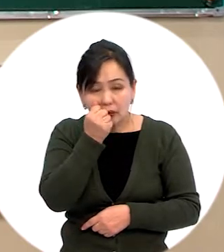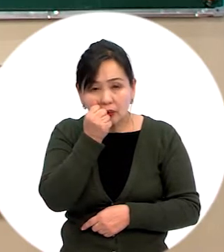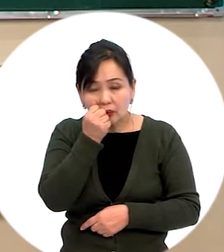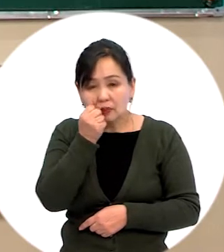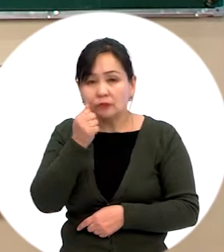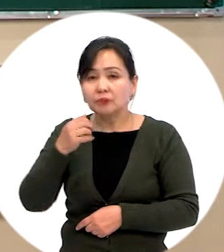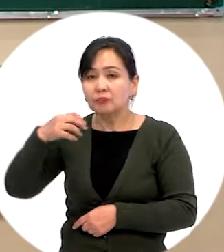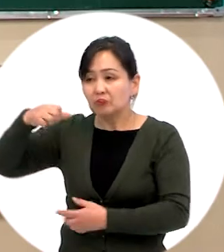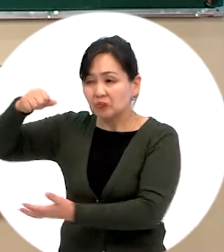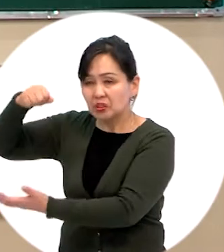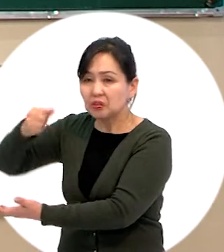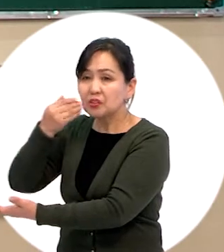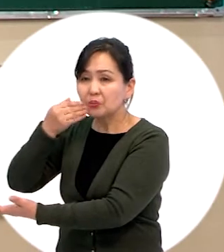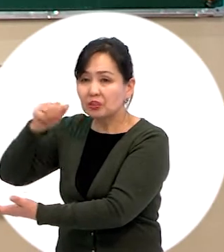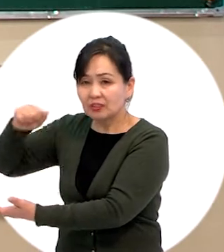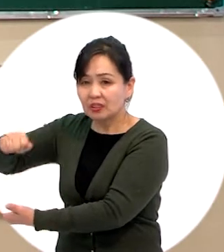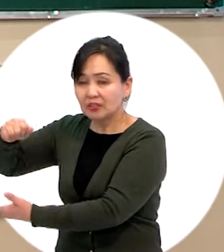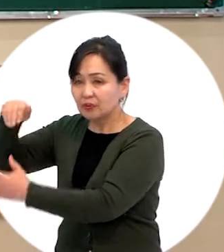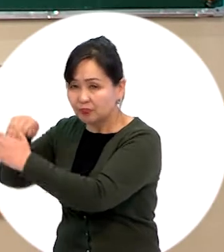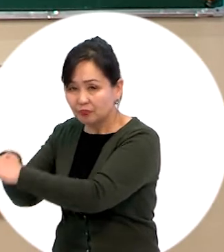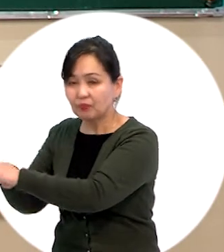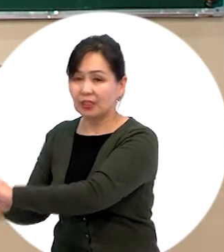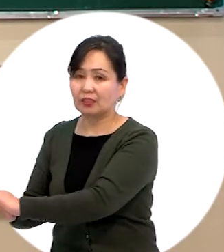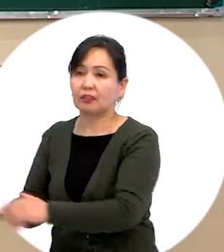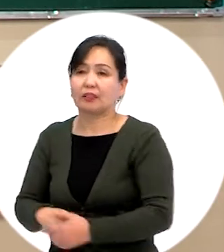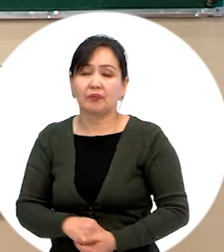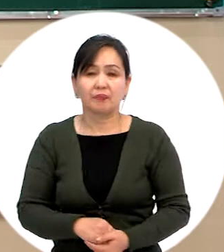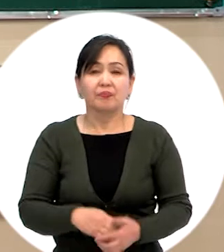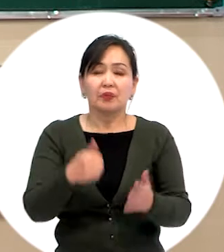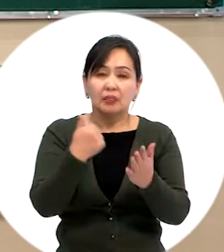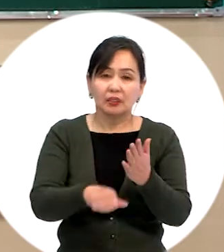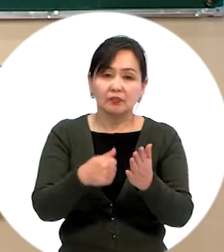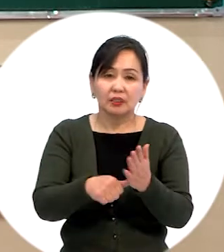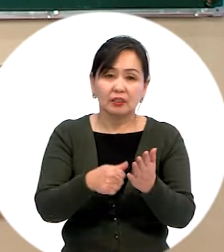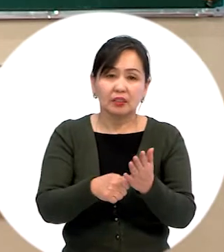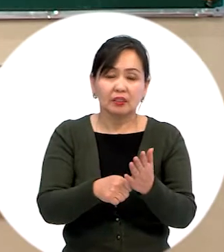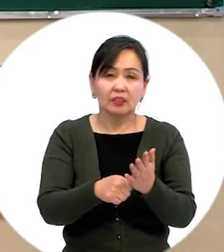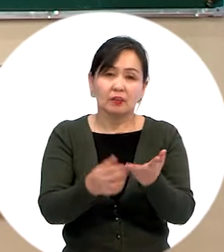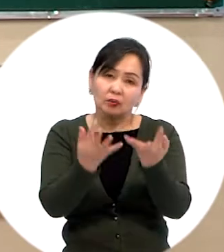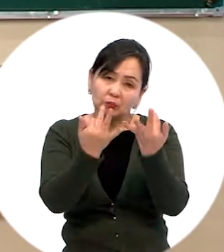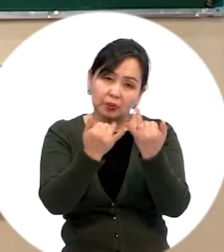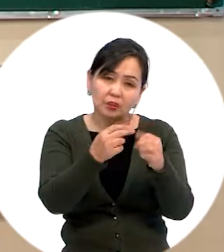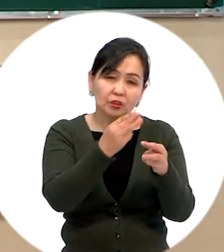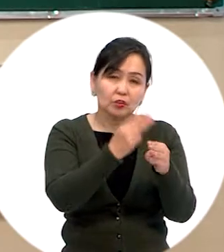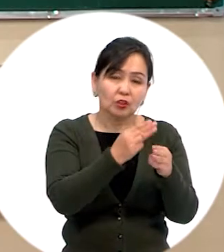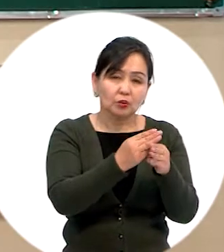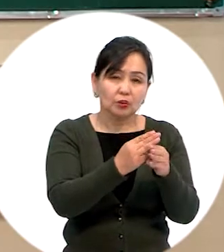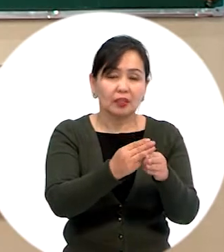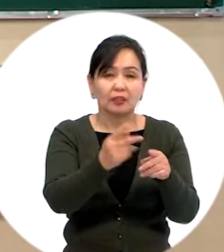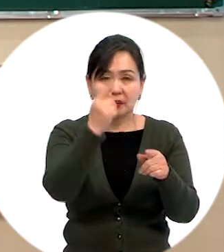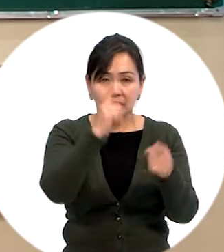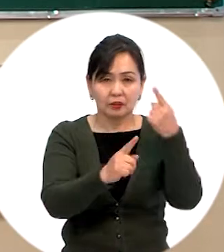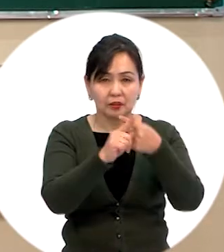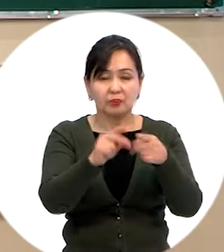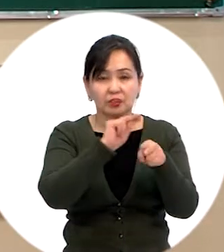нэ. За, бүгдээрээ дэвтэр дээрээ дугаарлсан дугааруудаа нэг